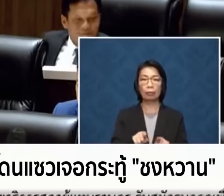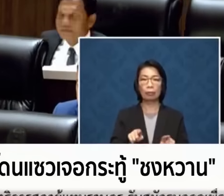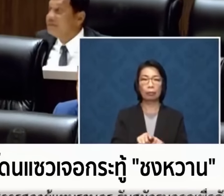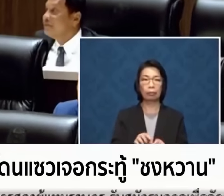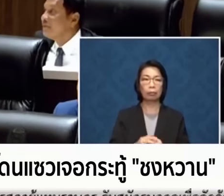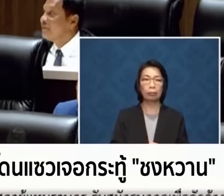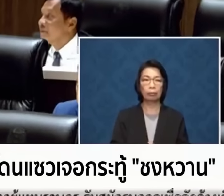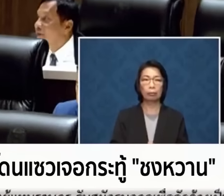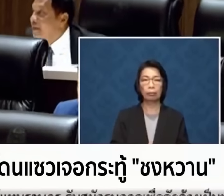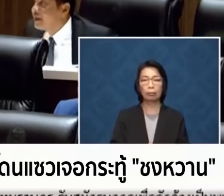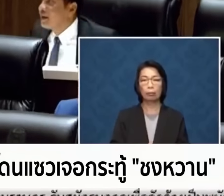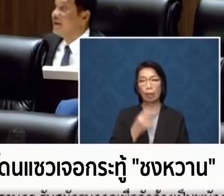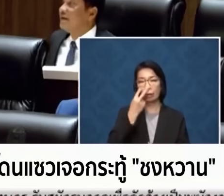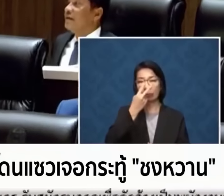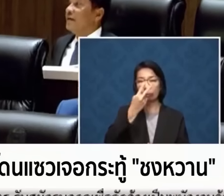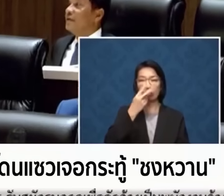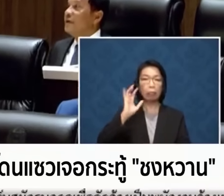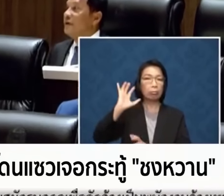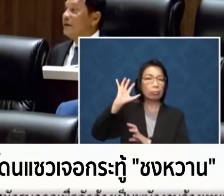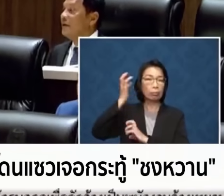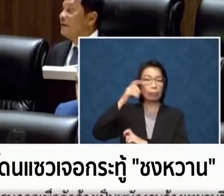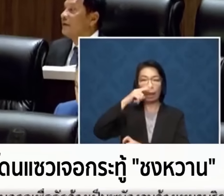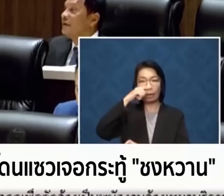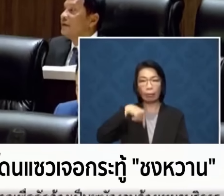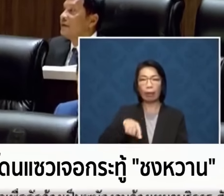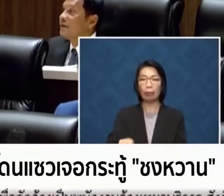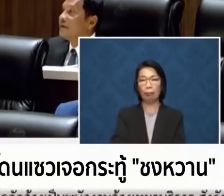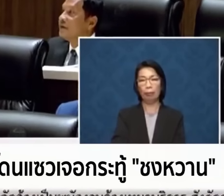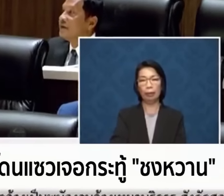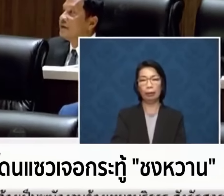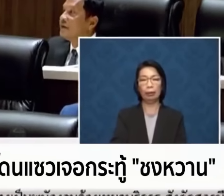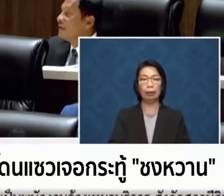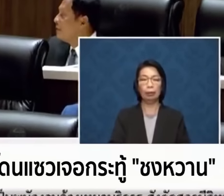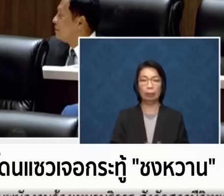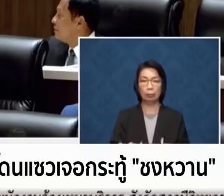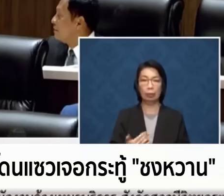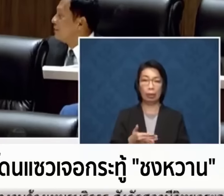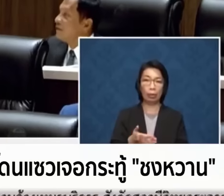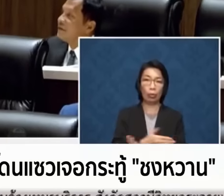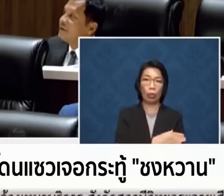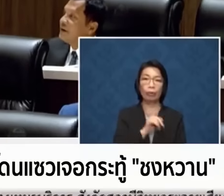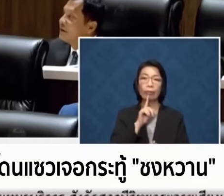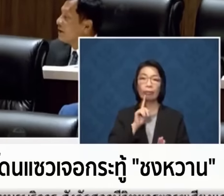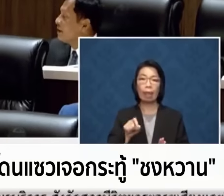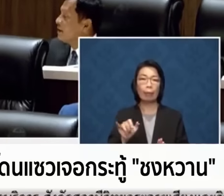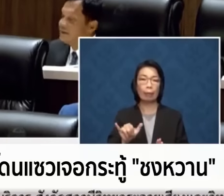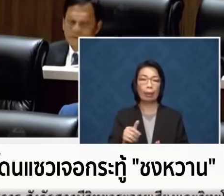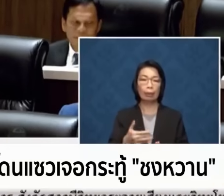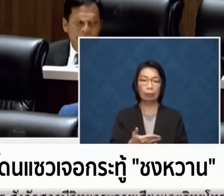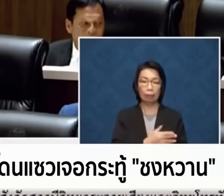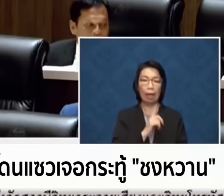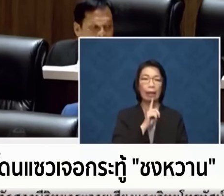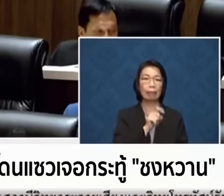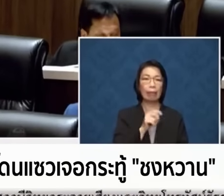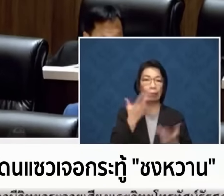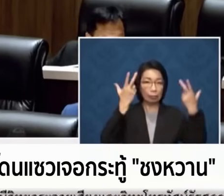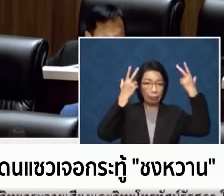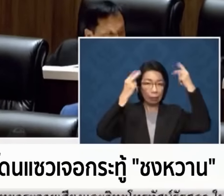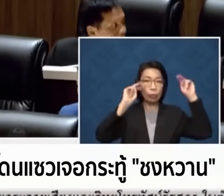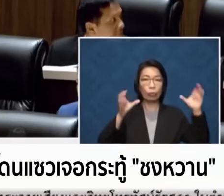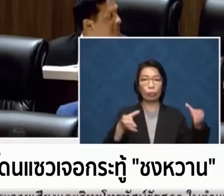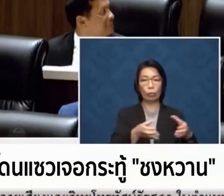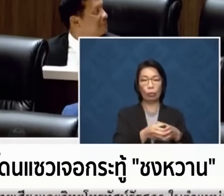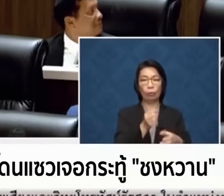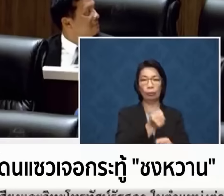นายกไปกินยาเบาหวานหน่อยนะนะหายาเบาหวานหน่อยนะเพราะว่าคุณอัครเดชเนี่ยชงหวานเหลือ